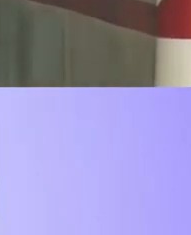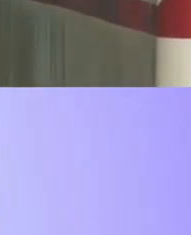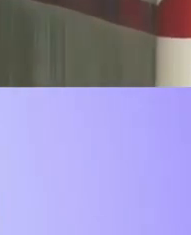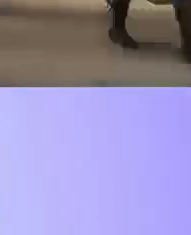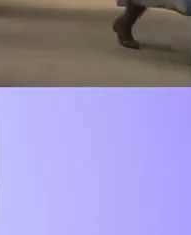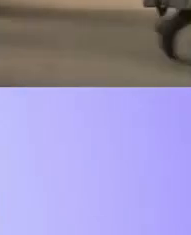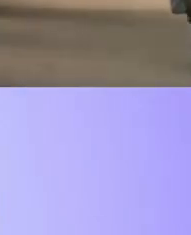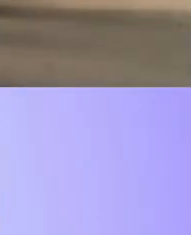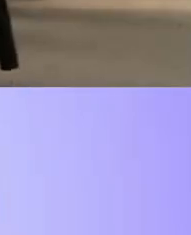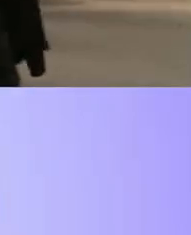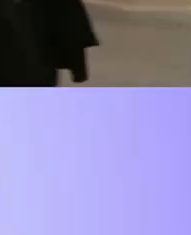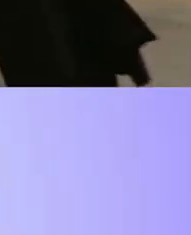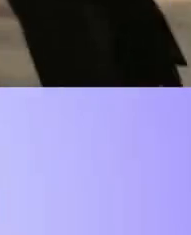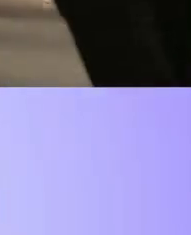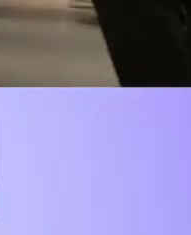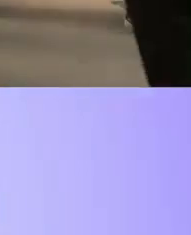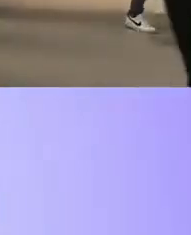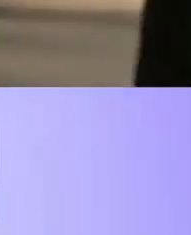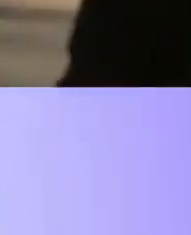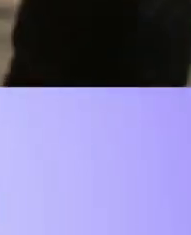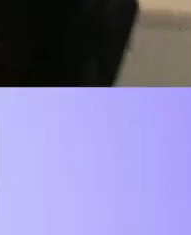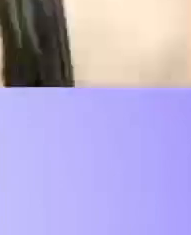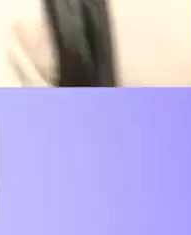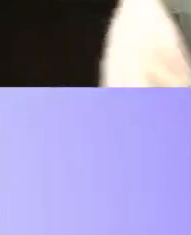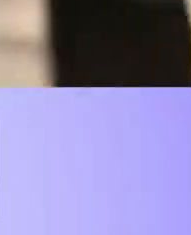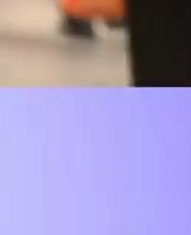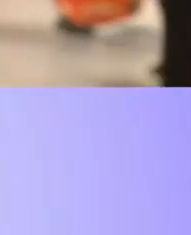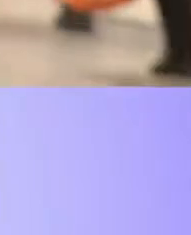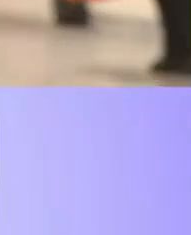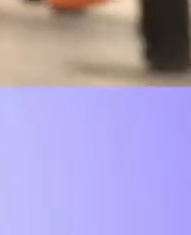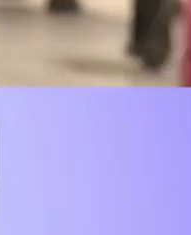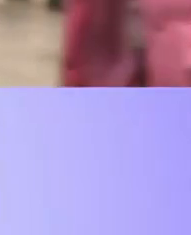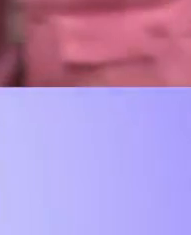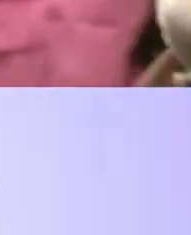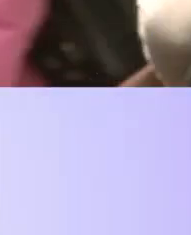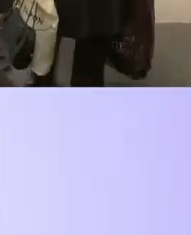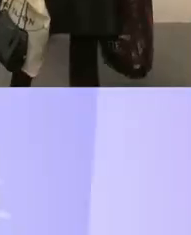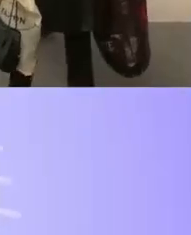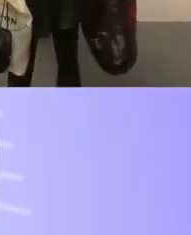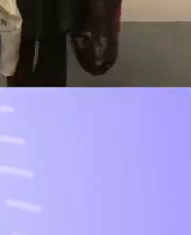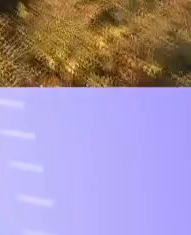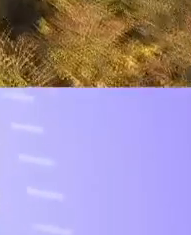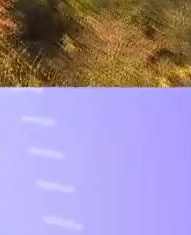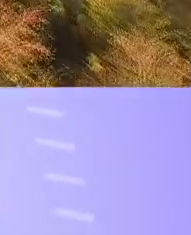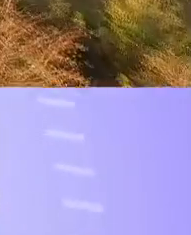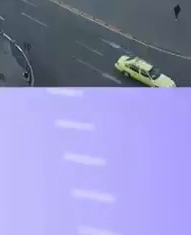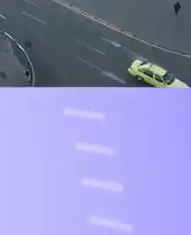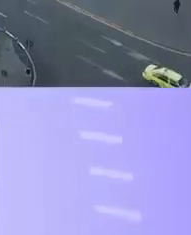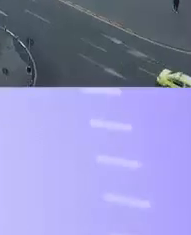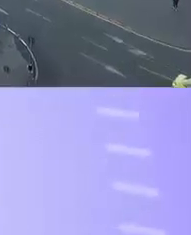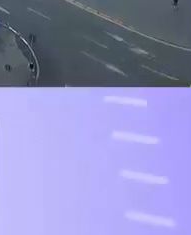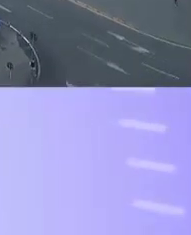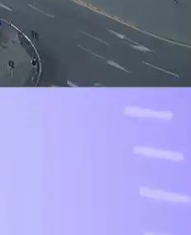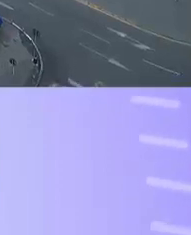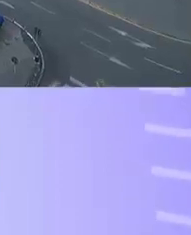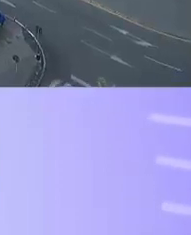pentru trenuri de 60 de kilometri la oră, 50-60 de kilometri la oră. Din păcate, România, cu bani de la bugetul de stat, a cam ignorat